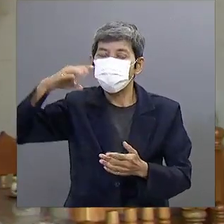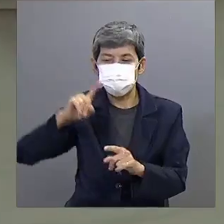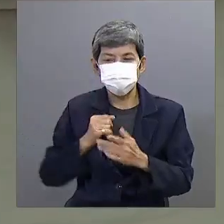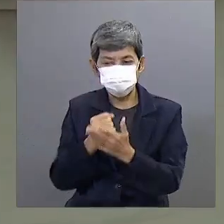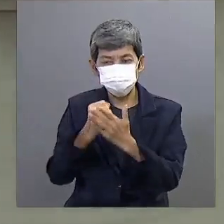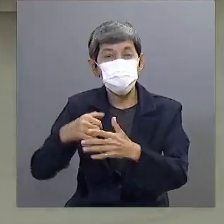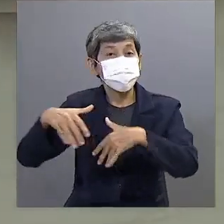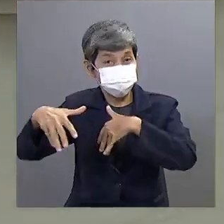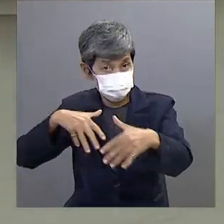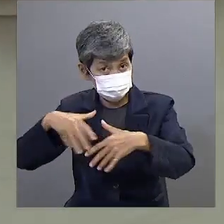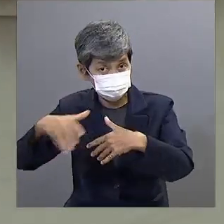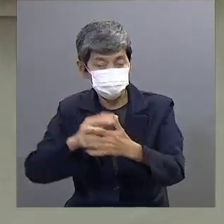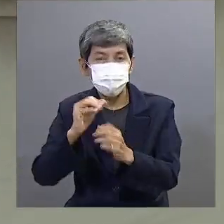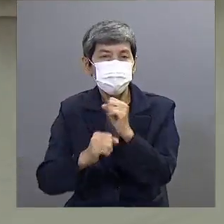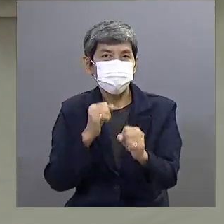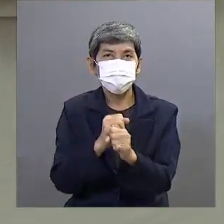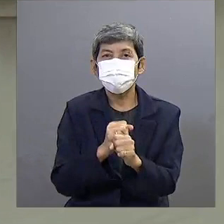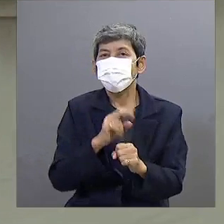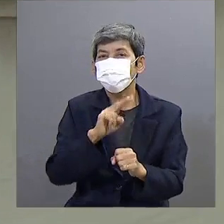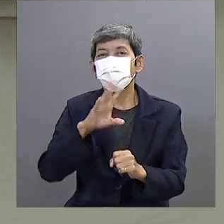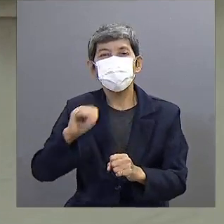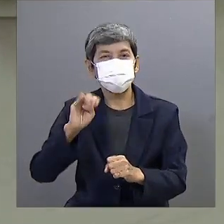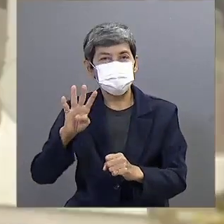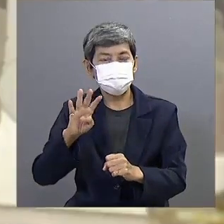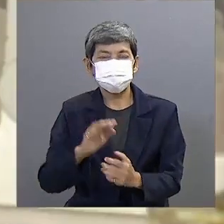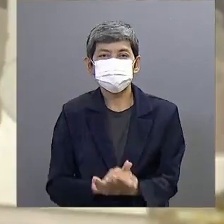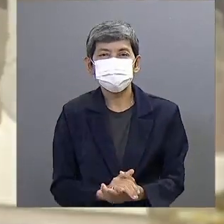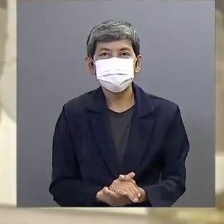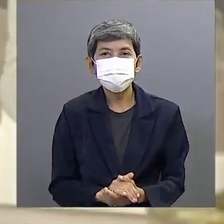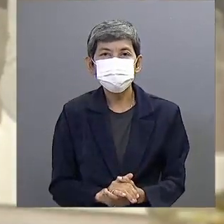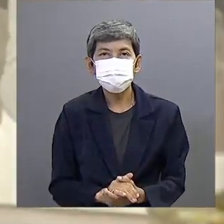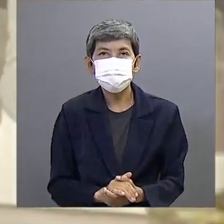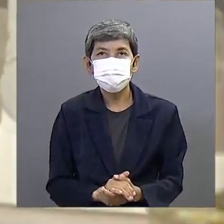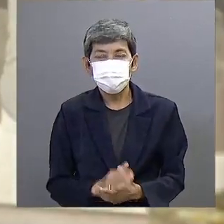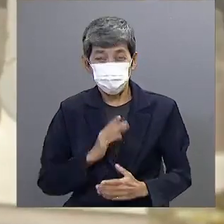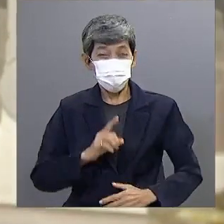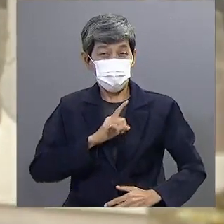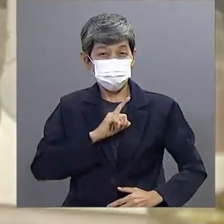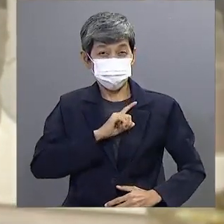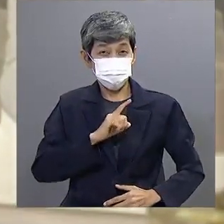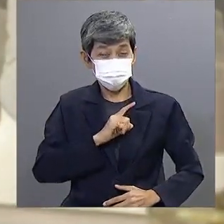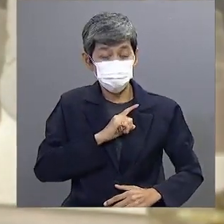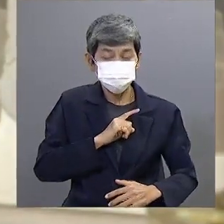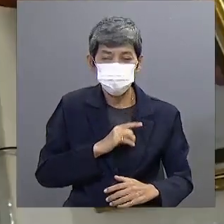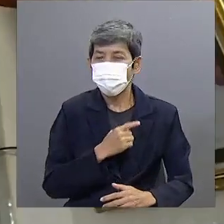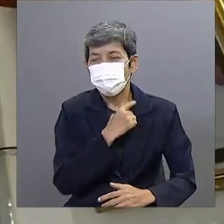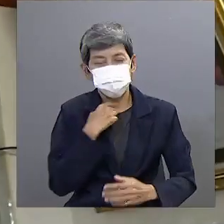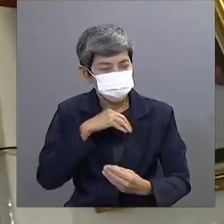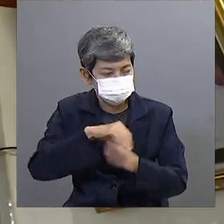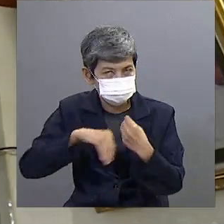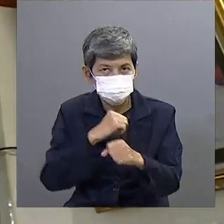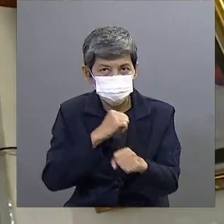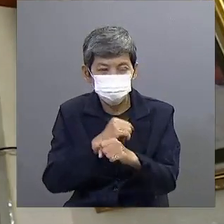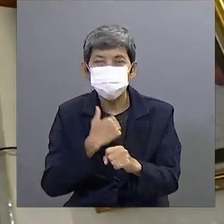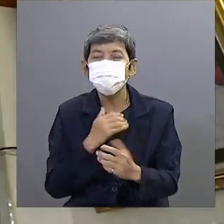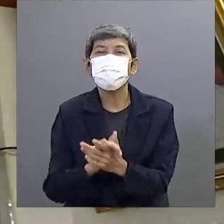พลังงานมาตั้งแต่ปี 2564ค่ะคนที่แบบรับการขัดทุนก็คือกฟผ